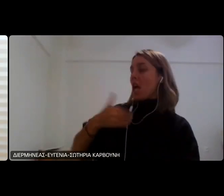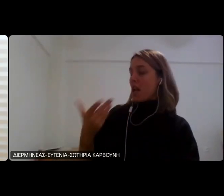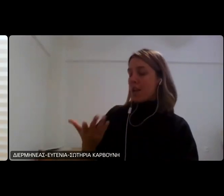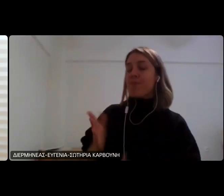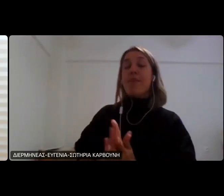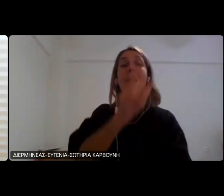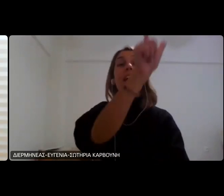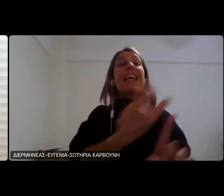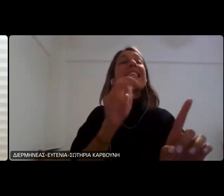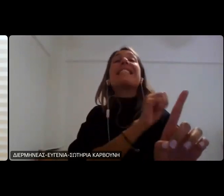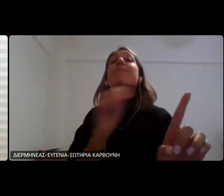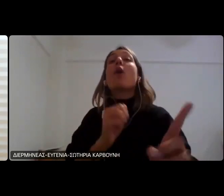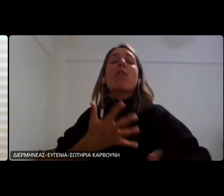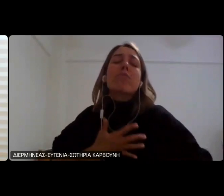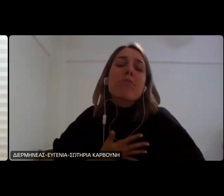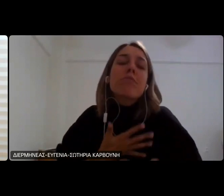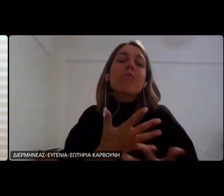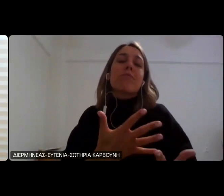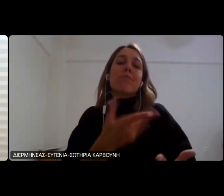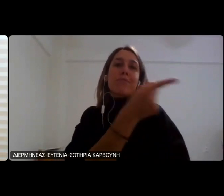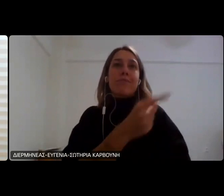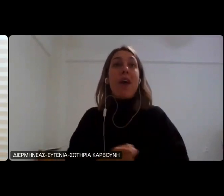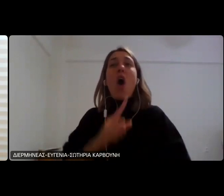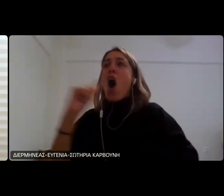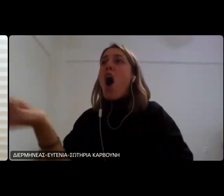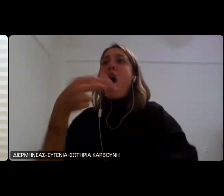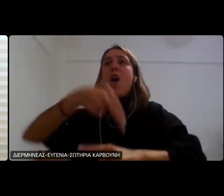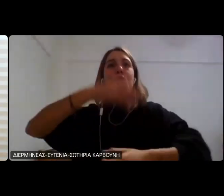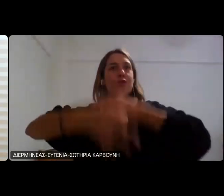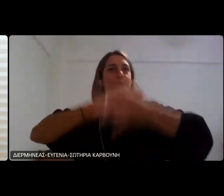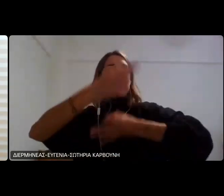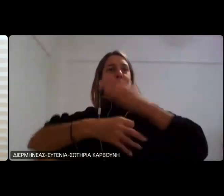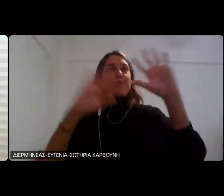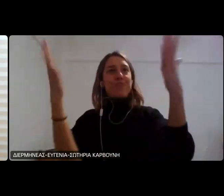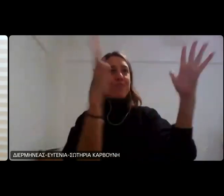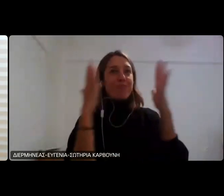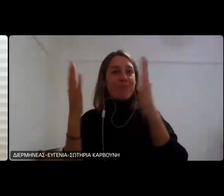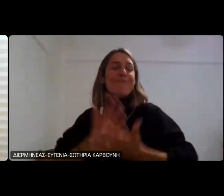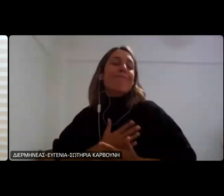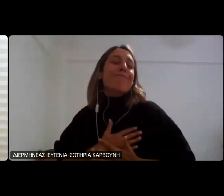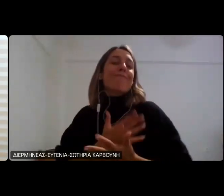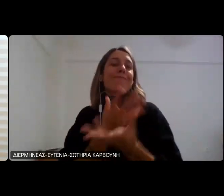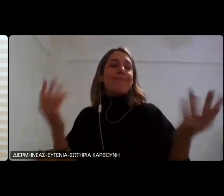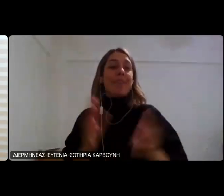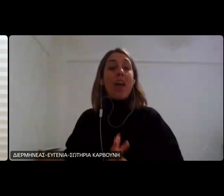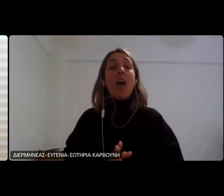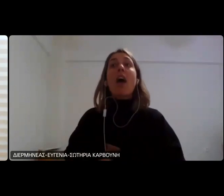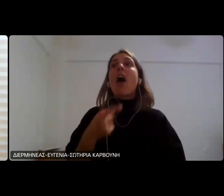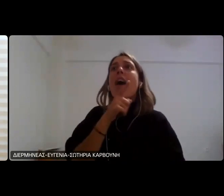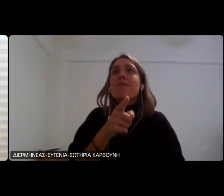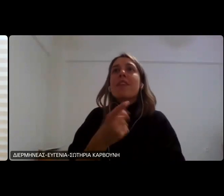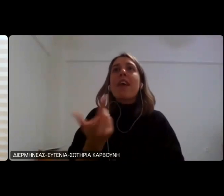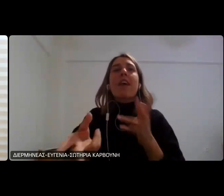κυρία Σημεωνίδη και όλους και όλες τις ομιλήτρες και τους ομιλητές για αυτή τη πραγματικά συναρπαστική, πάρα